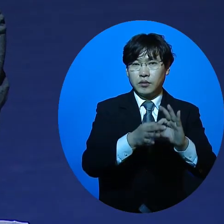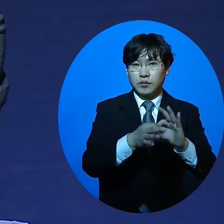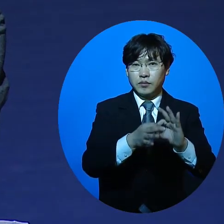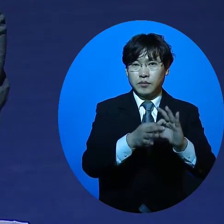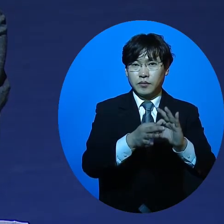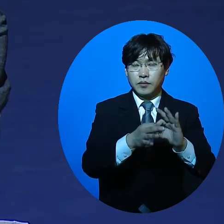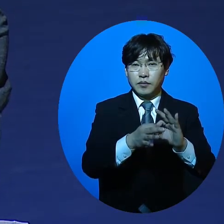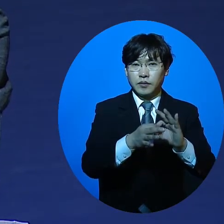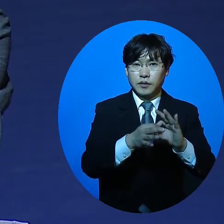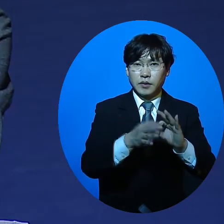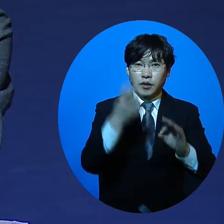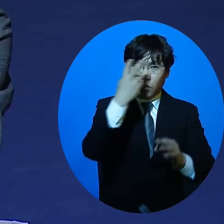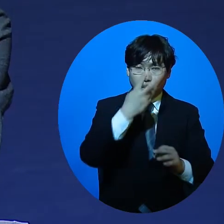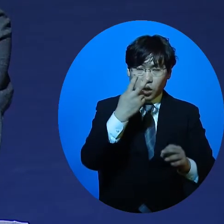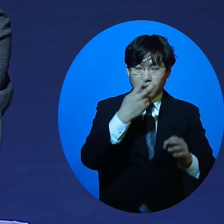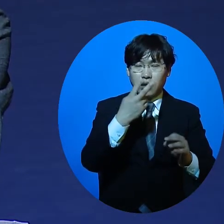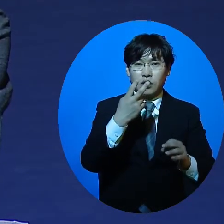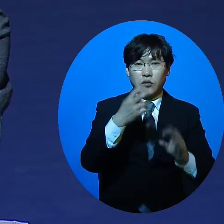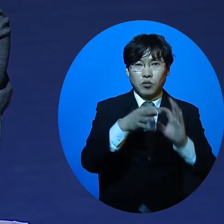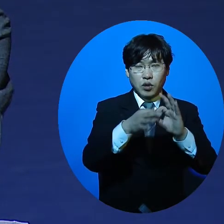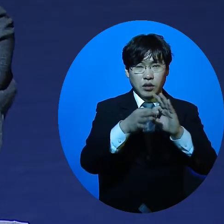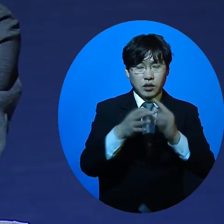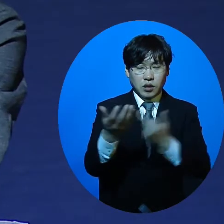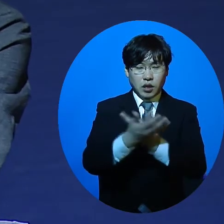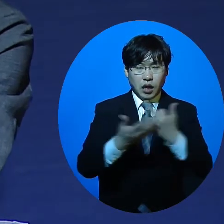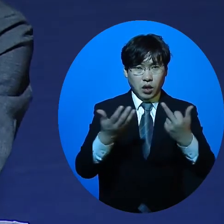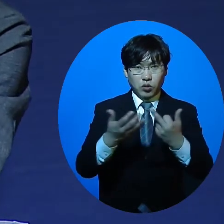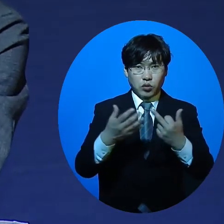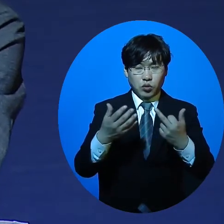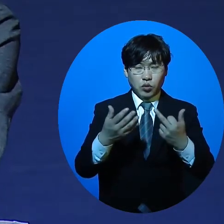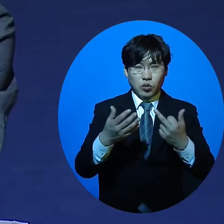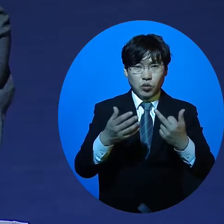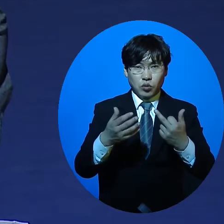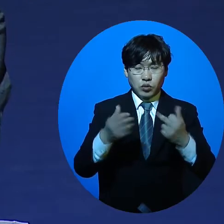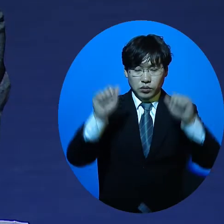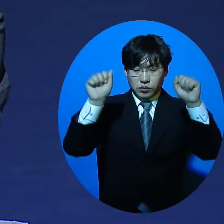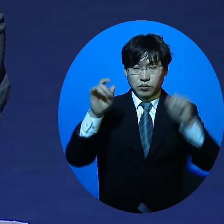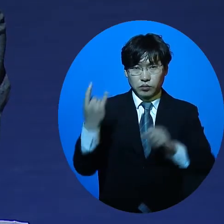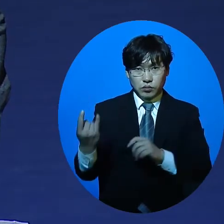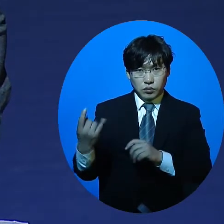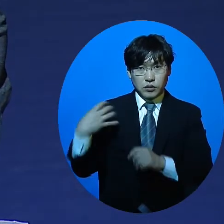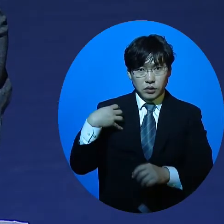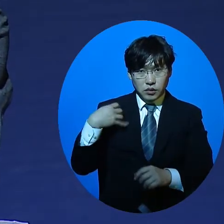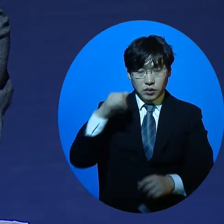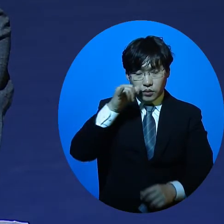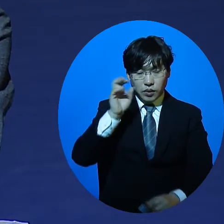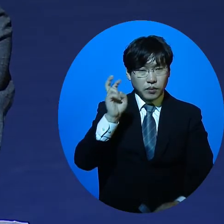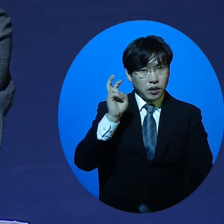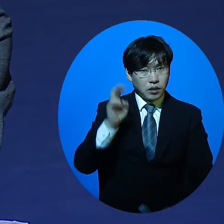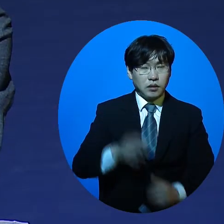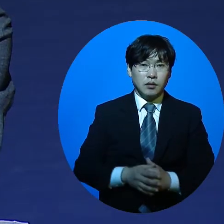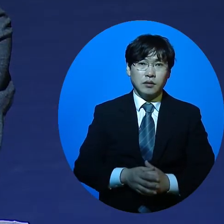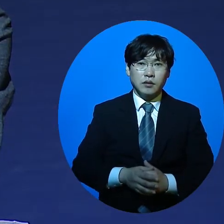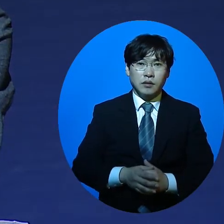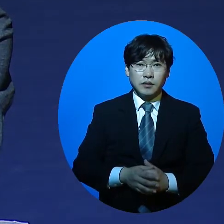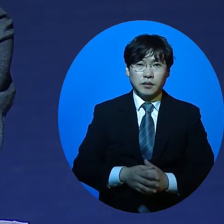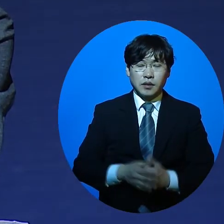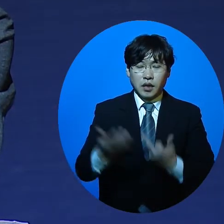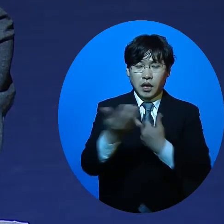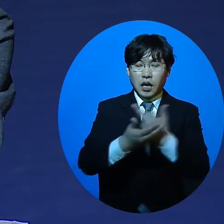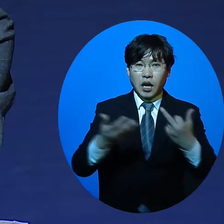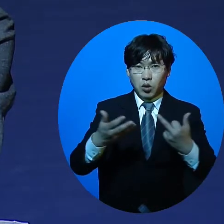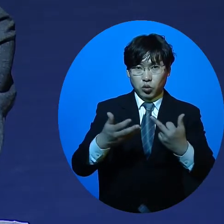관리 주체는 아마 강원도 장애인 체육회에서 하시는데 이 부분들은 강원도 체육회하고